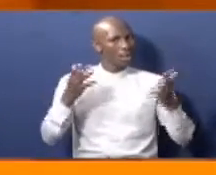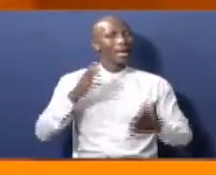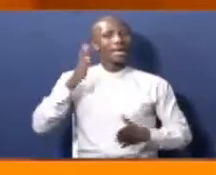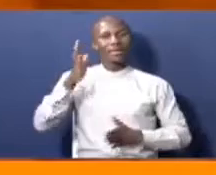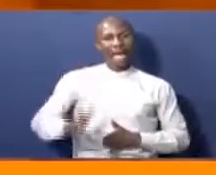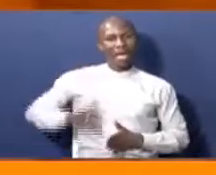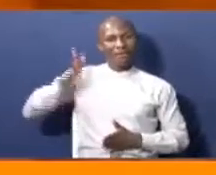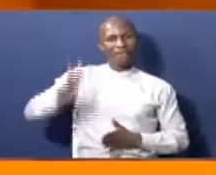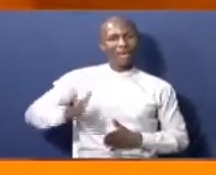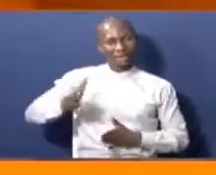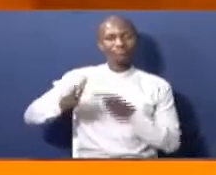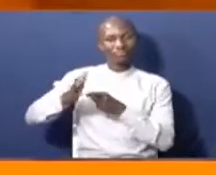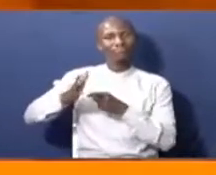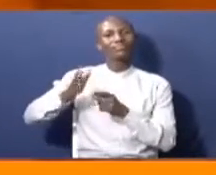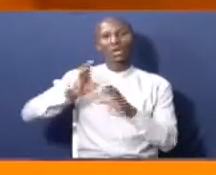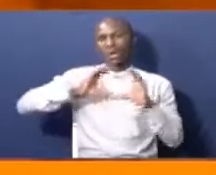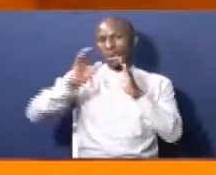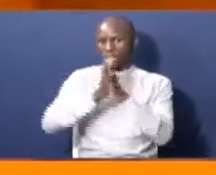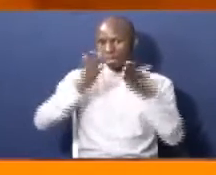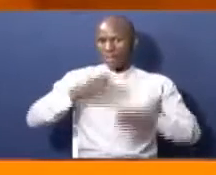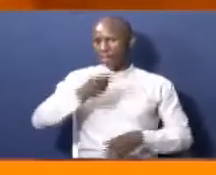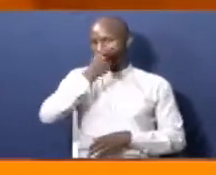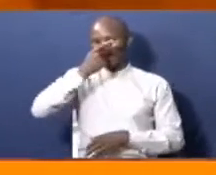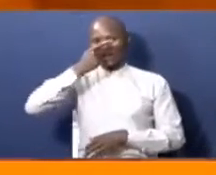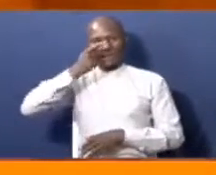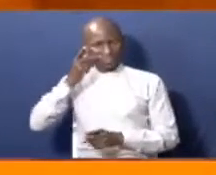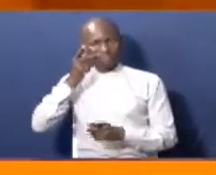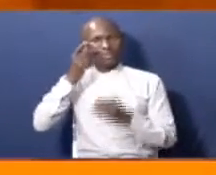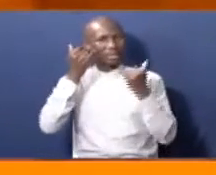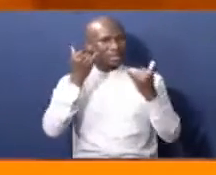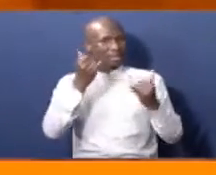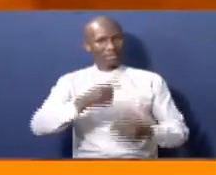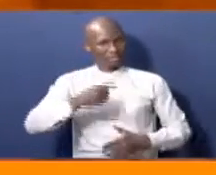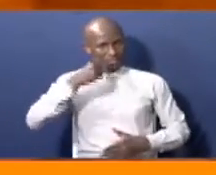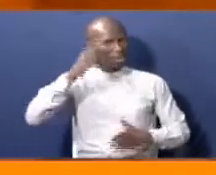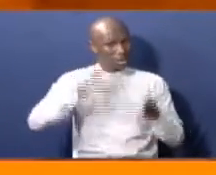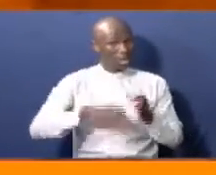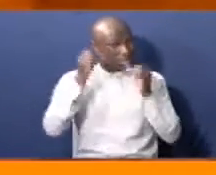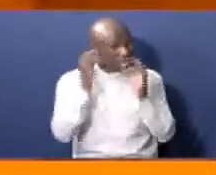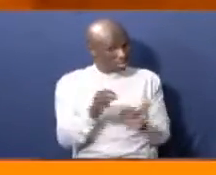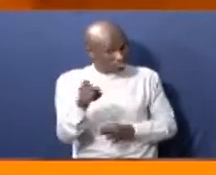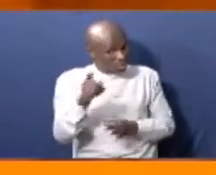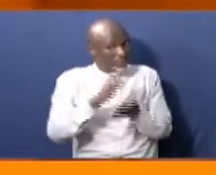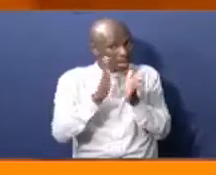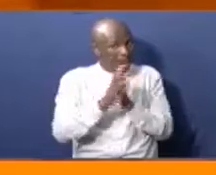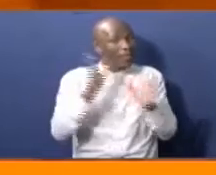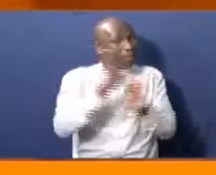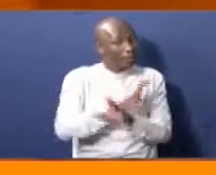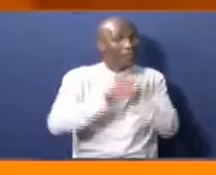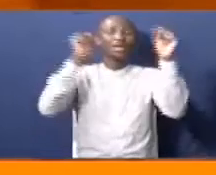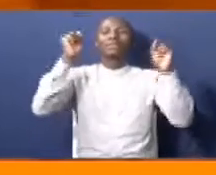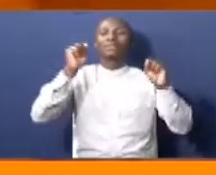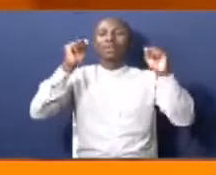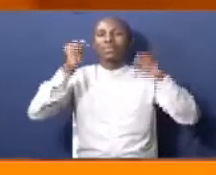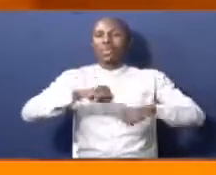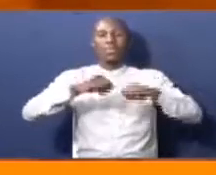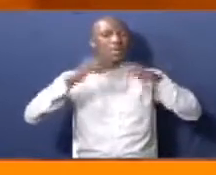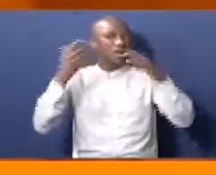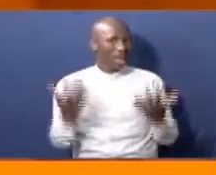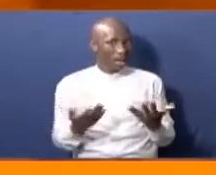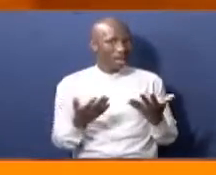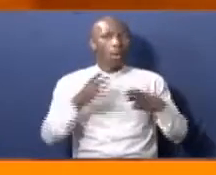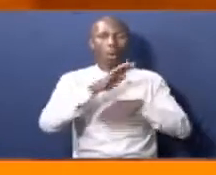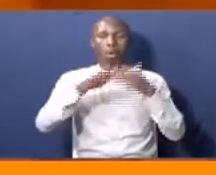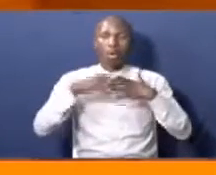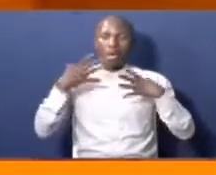Naivasha na mainene na enendi. Kalonzo ni wavikia kuibi wa aiweta kana edhi wanu kusakuwata mosumbi. Nuku ikidhia kana ala